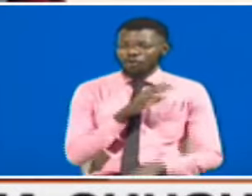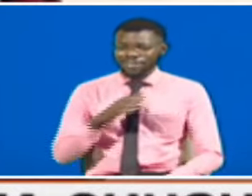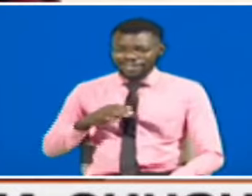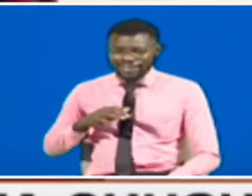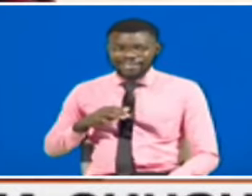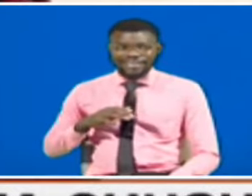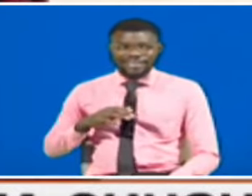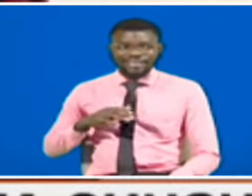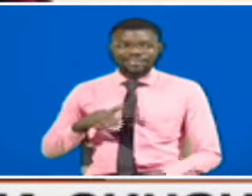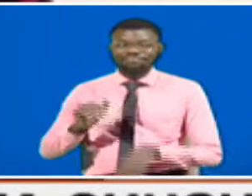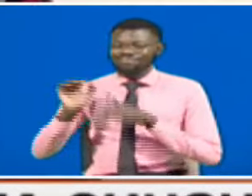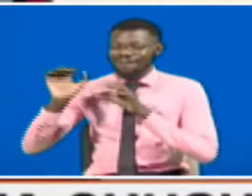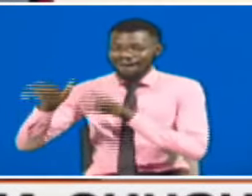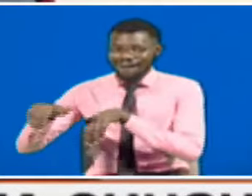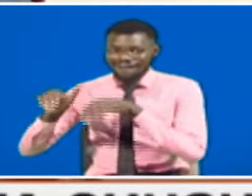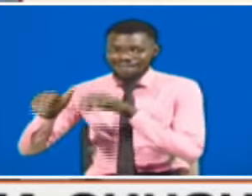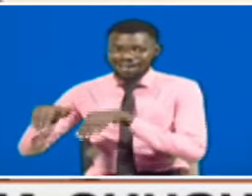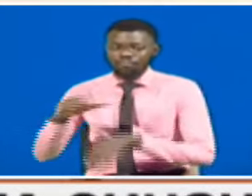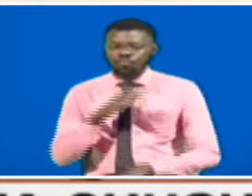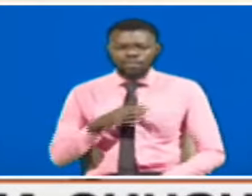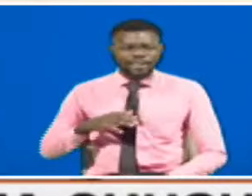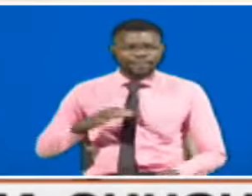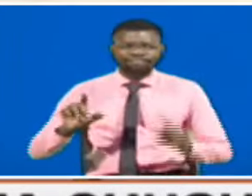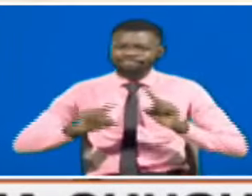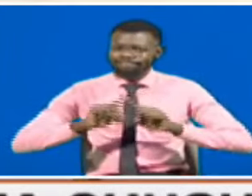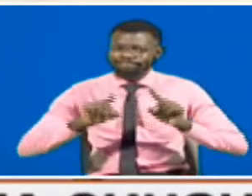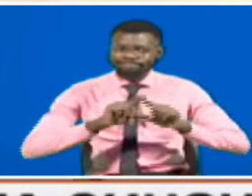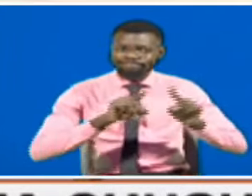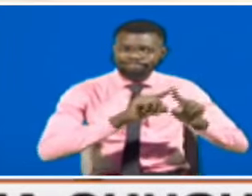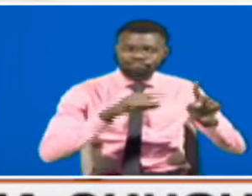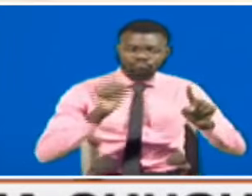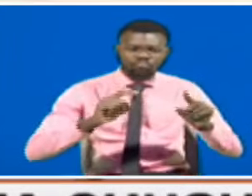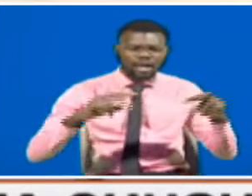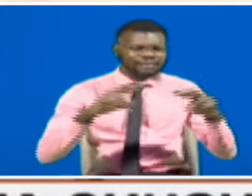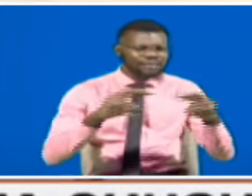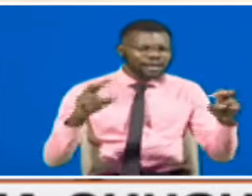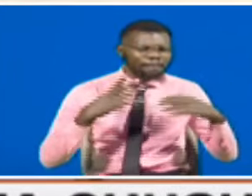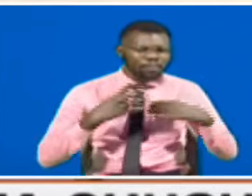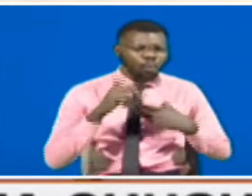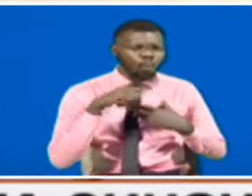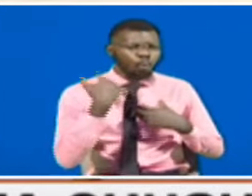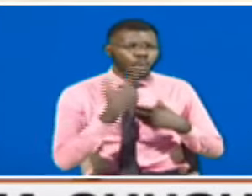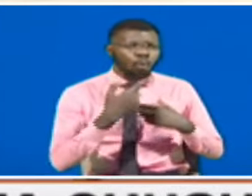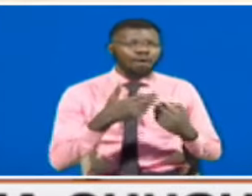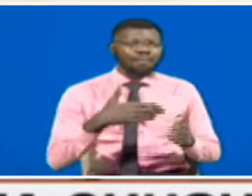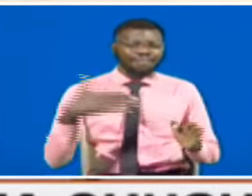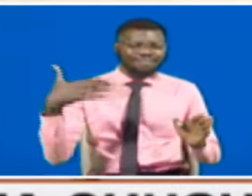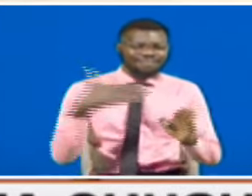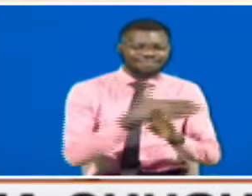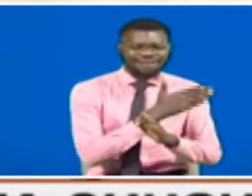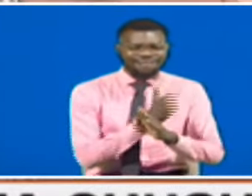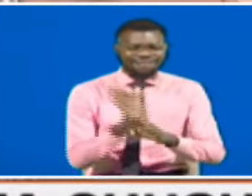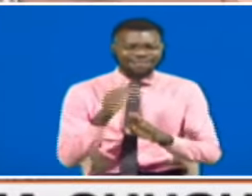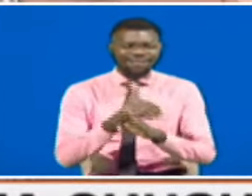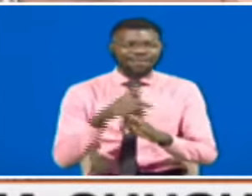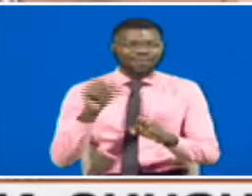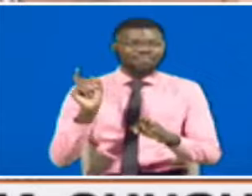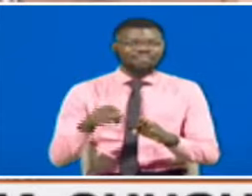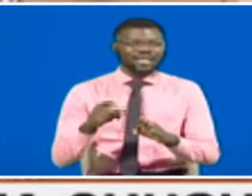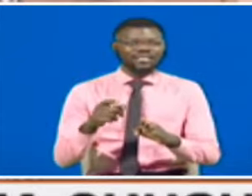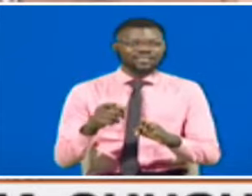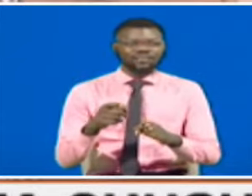ambao wako kamati ingine, wachunguze mpaka washike wale watu ambao wamehusika na hiyo mambo ya mbolea duni.